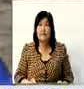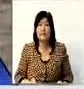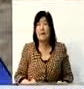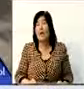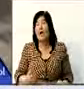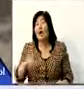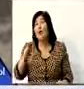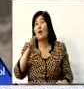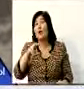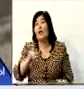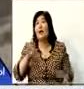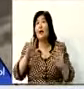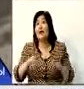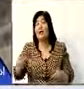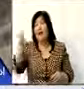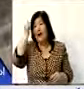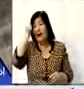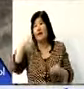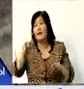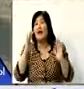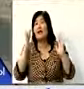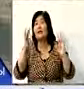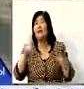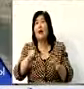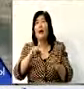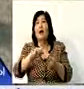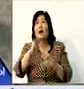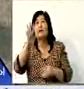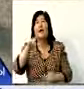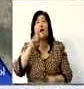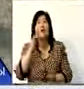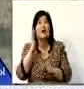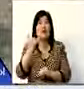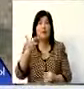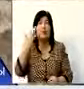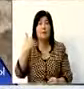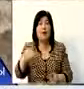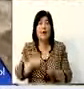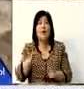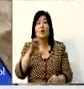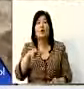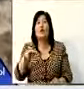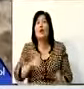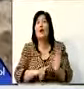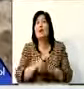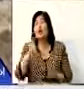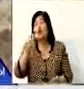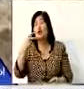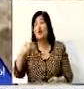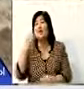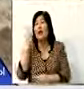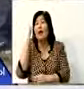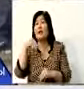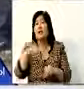Жосол кентіндегі қобыз ескерткіші орналасқан саябақ алдағы уақытта жасыл желекке айналмақ. Осы мақсатта аудан әкімі Сұлтан Мақаш бастаған топ 120 тал егіп,